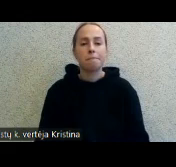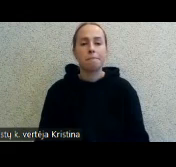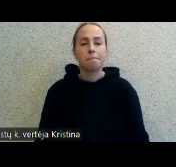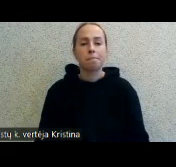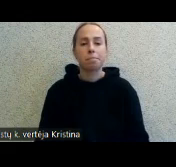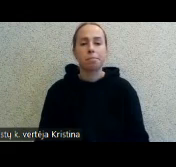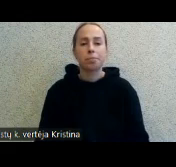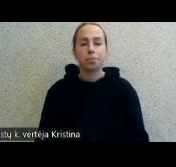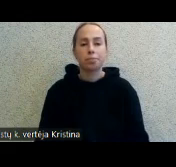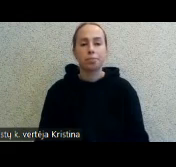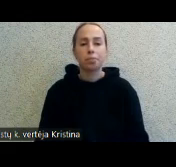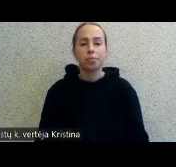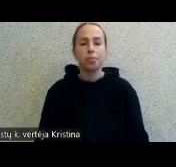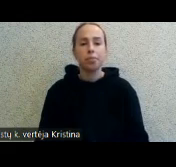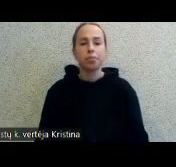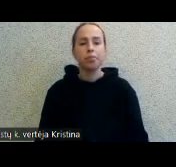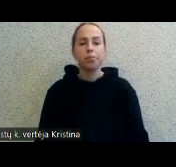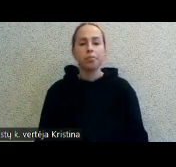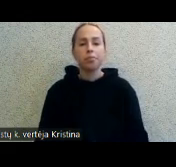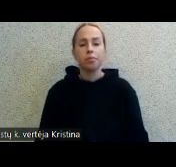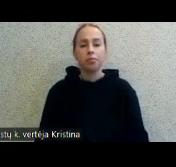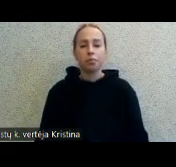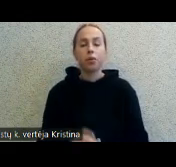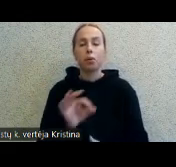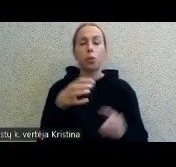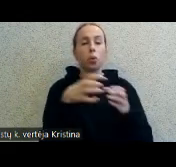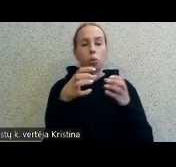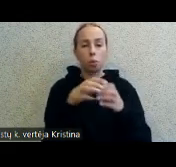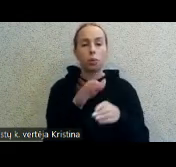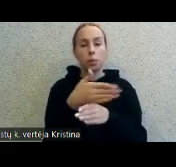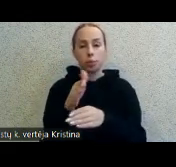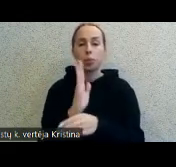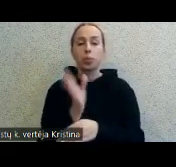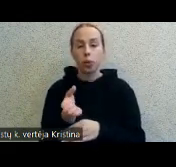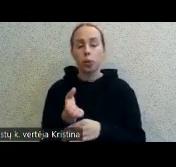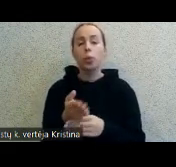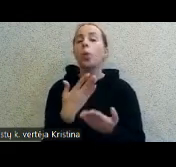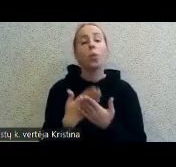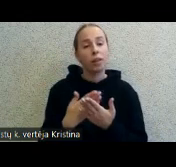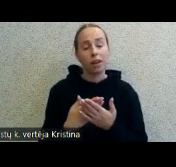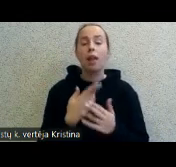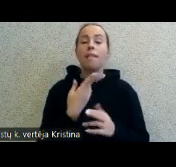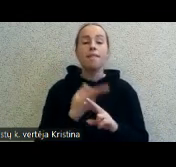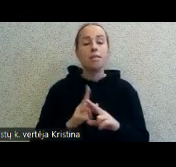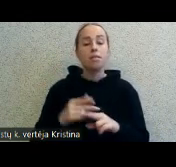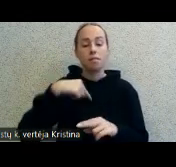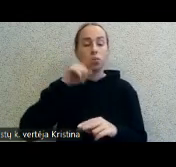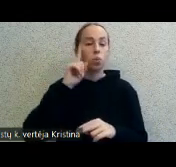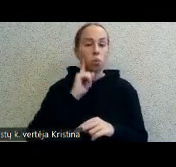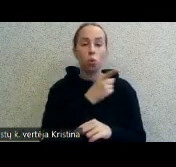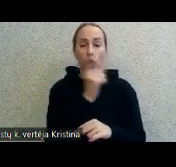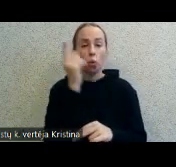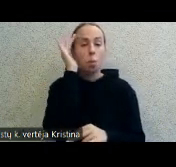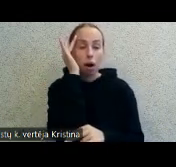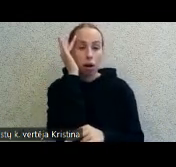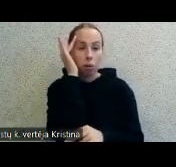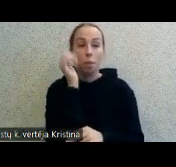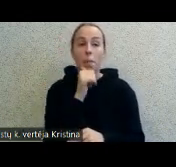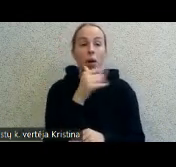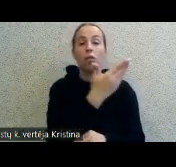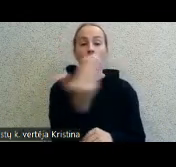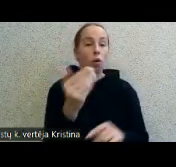Taigi pradėsime, kaip sakiau, nuo susiskirstimo į grupės. Kodėl? Nes norime, kad jūs pagalvotumėte. Jeigu jūsų visi vaikai